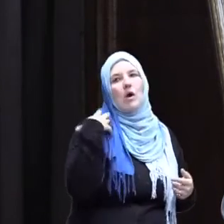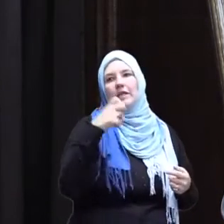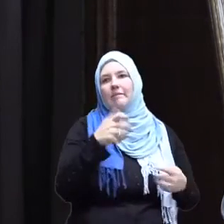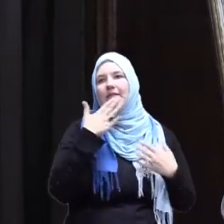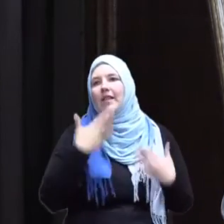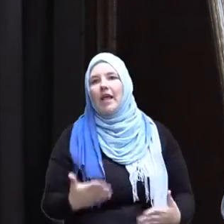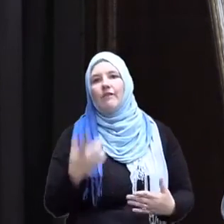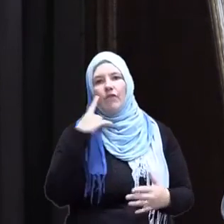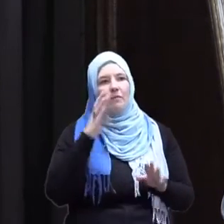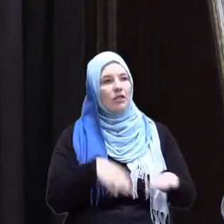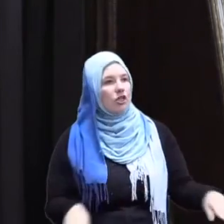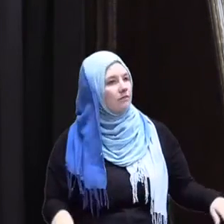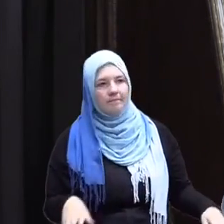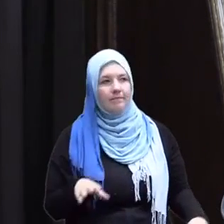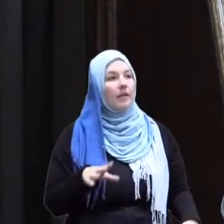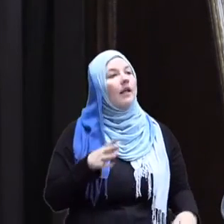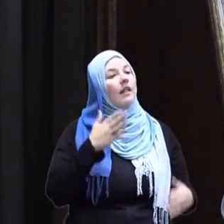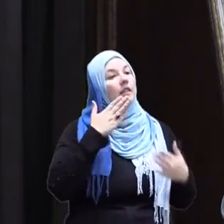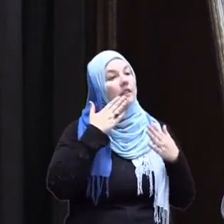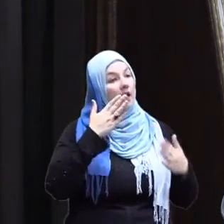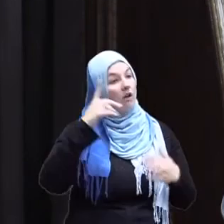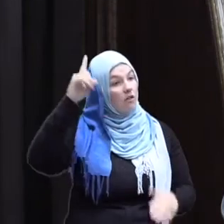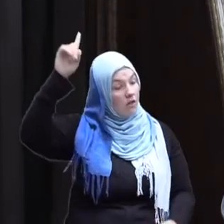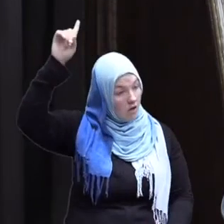parents. أَنِشْكُرْ لِي